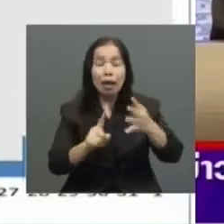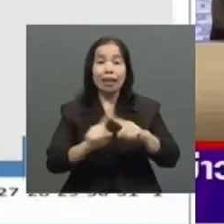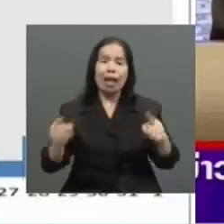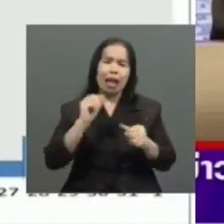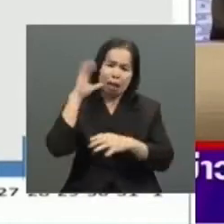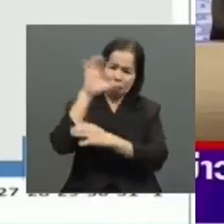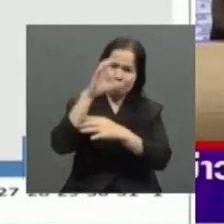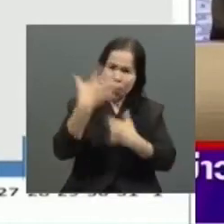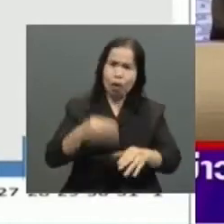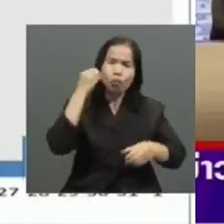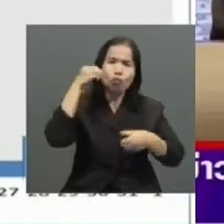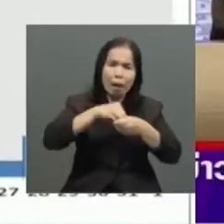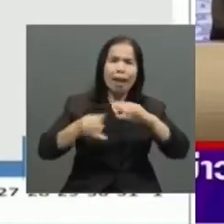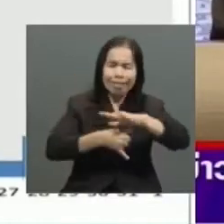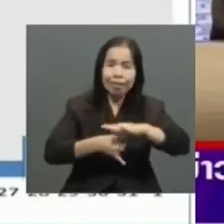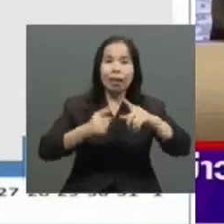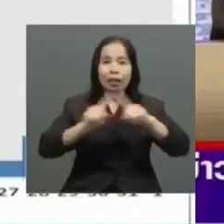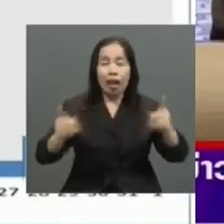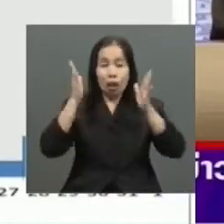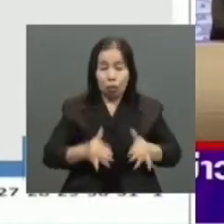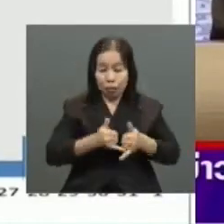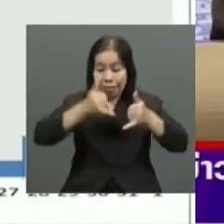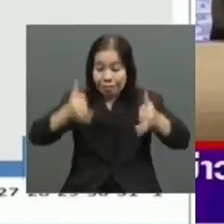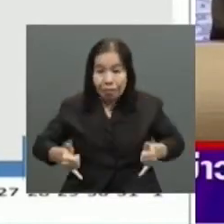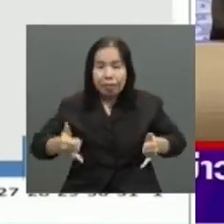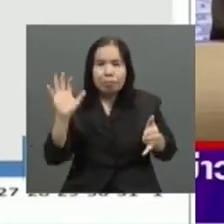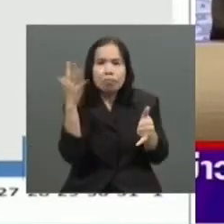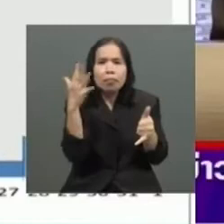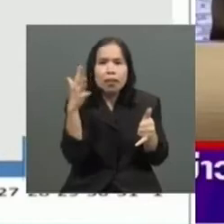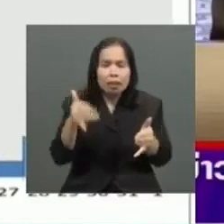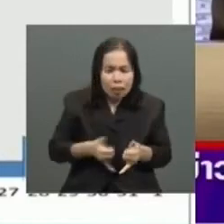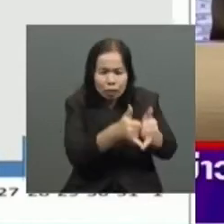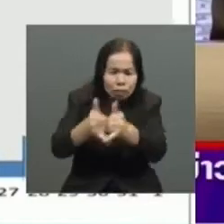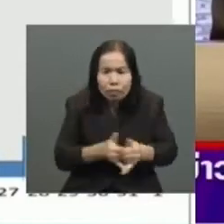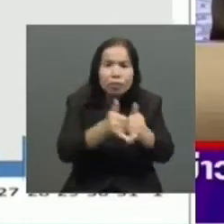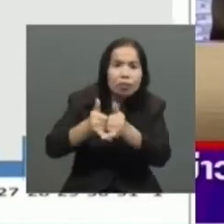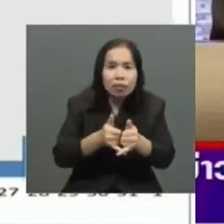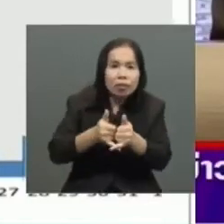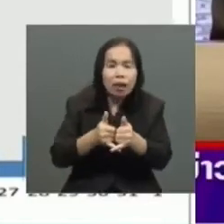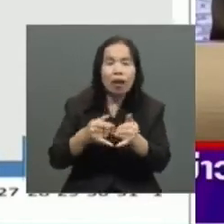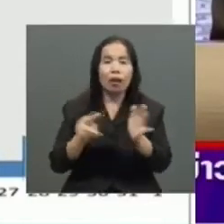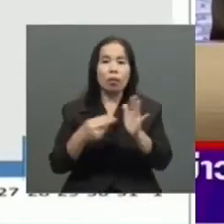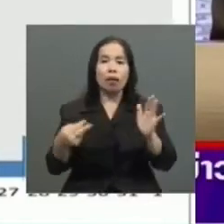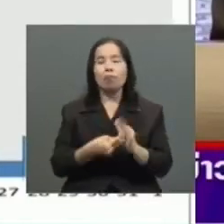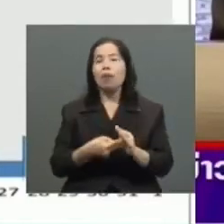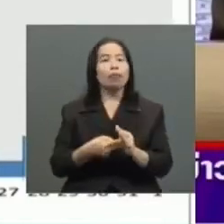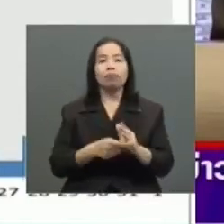ถ้าท่านไม่เพิ่มระยะห่างของบุคคลภายในบ้านทำให้ตัวเลขไม่ลดล